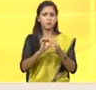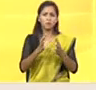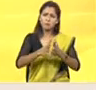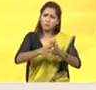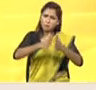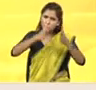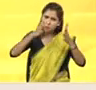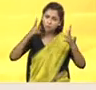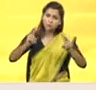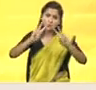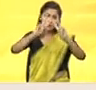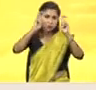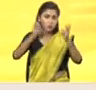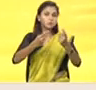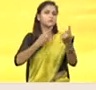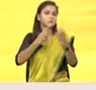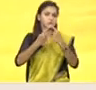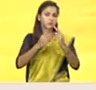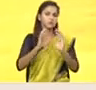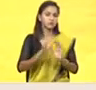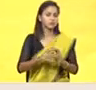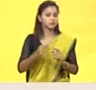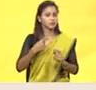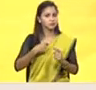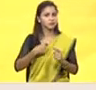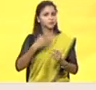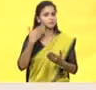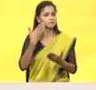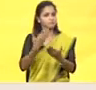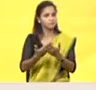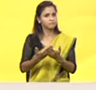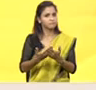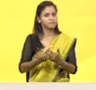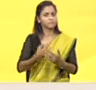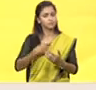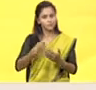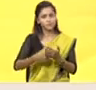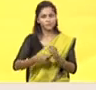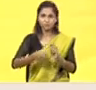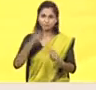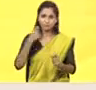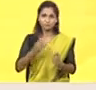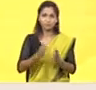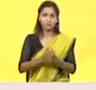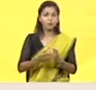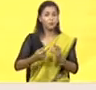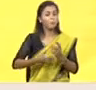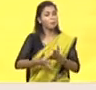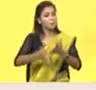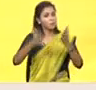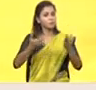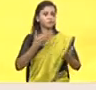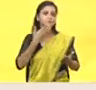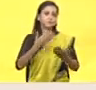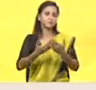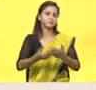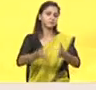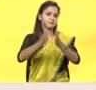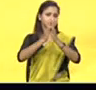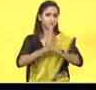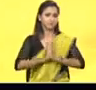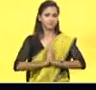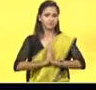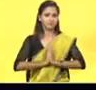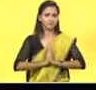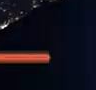बहुत सारे विषयों पर चर्चा करेंगे। तब तक के लिए मुझे विदा दीजिए। बहुत बहुत धन्यवाद। नमस्कार।